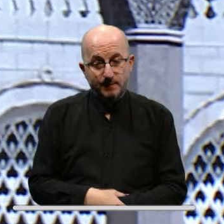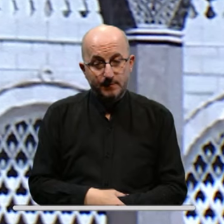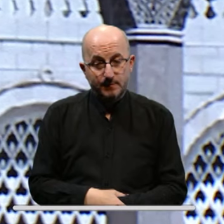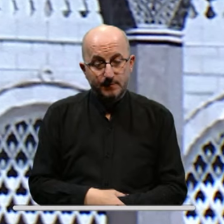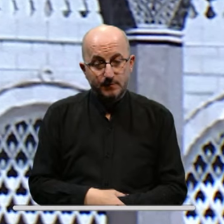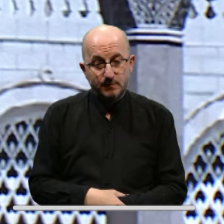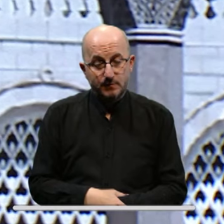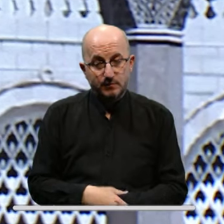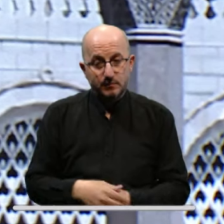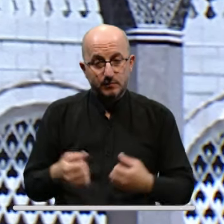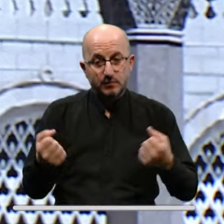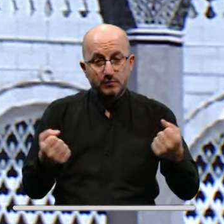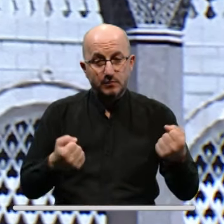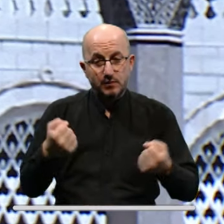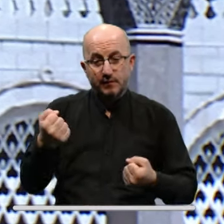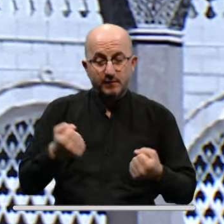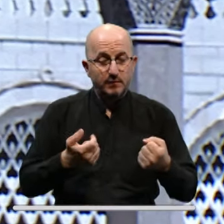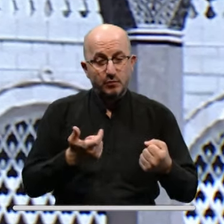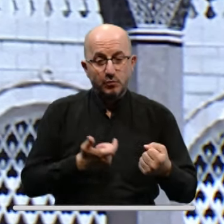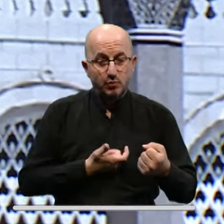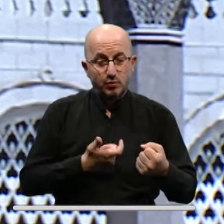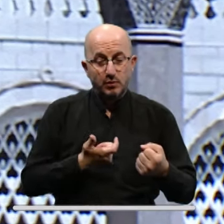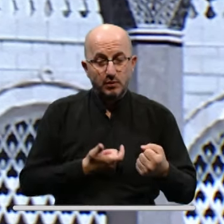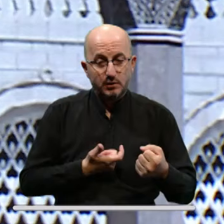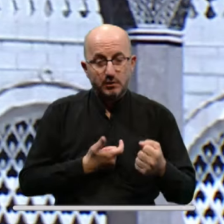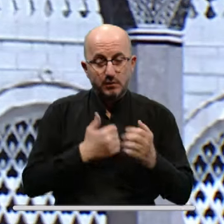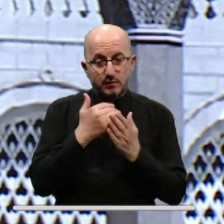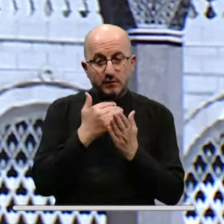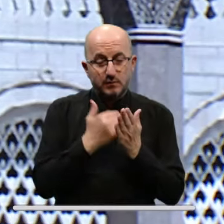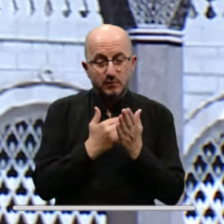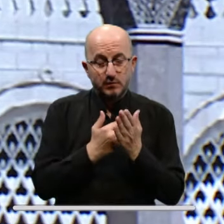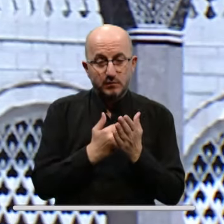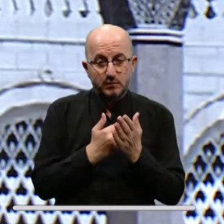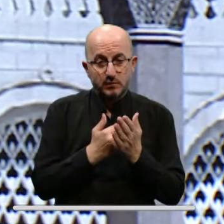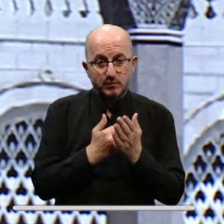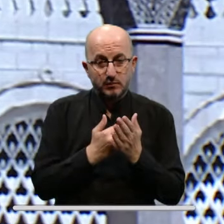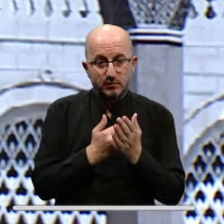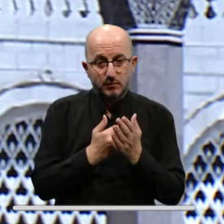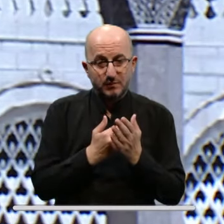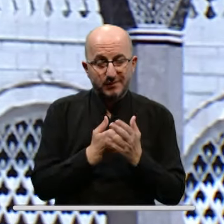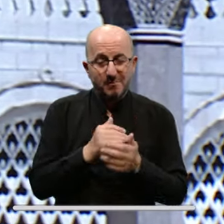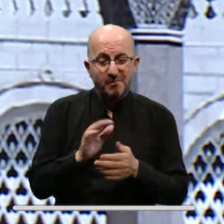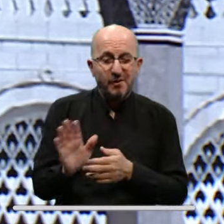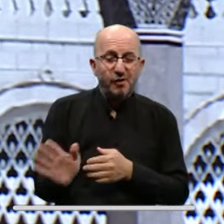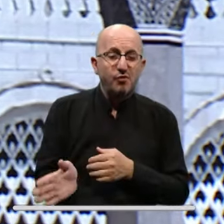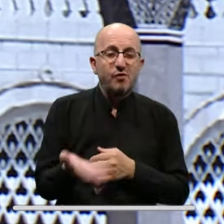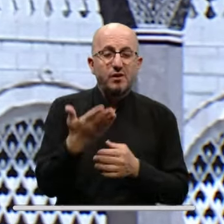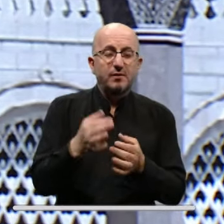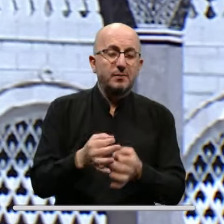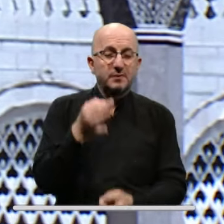trafik işaretinde geçen trafik ilhali yapan vatandaş,